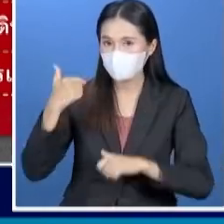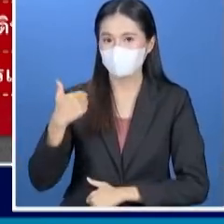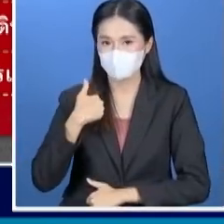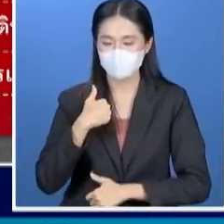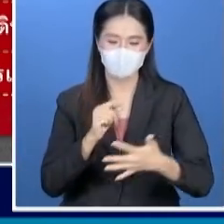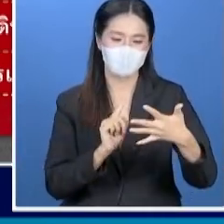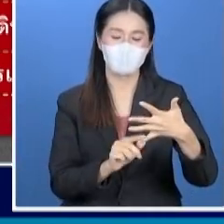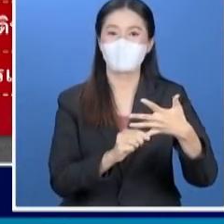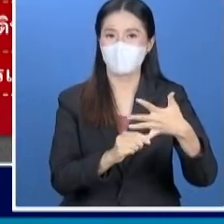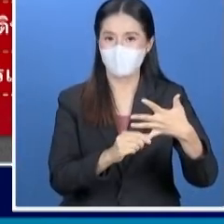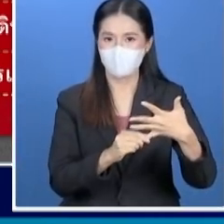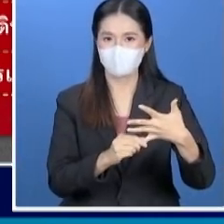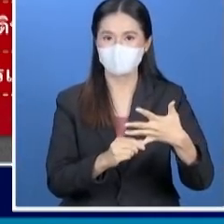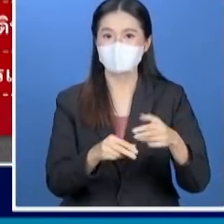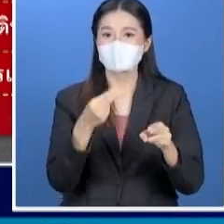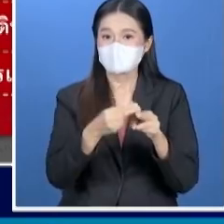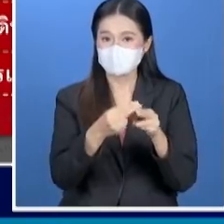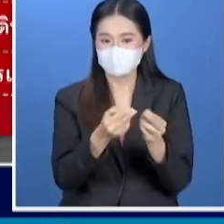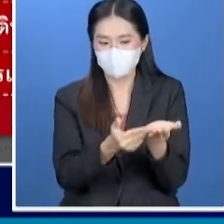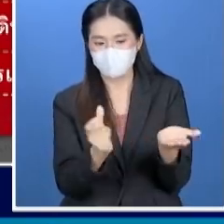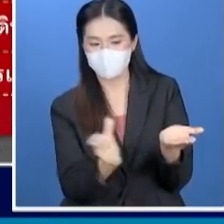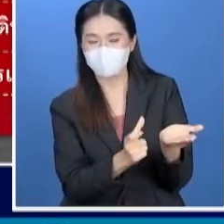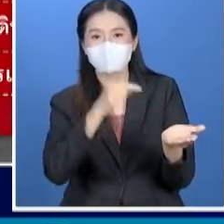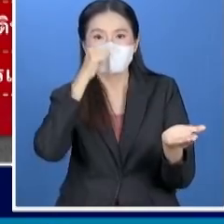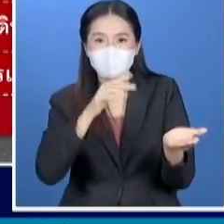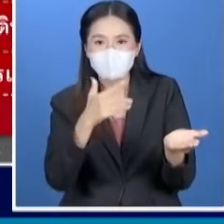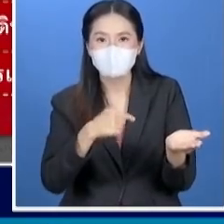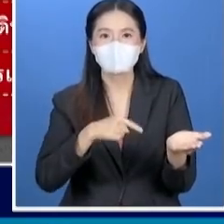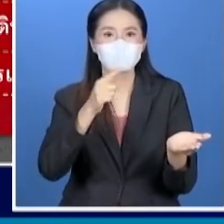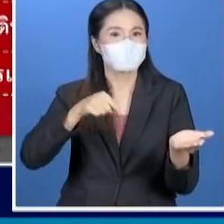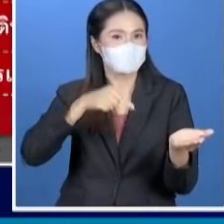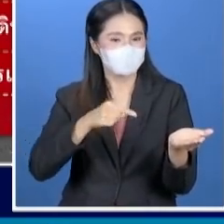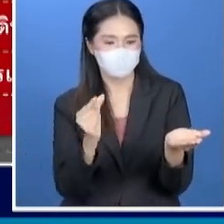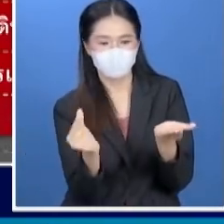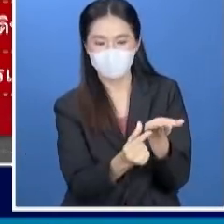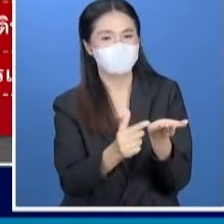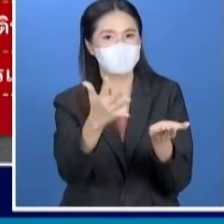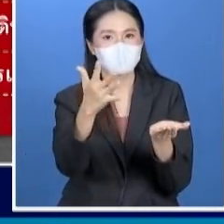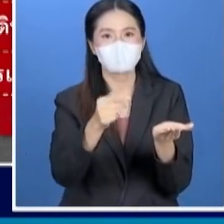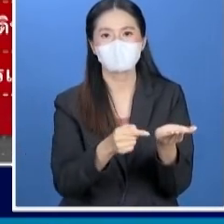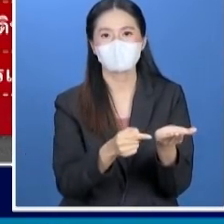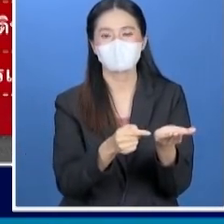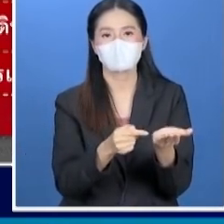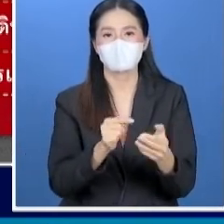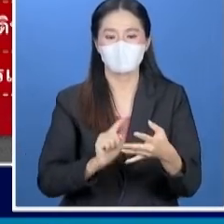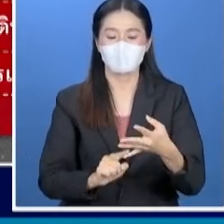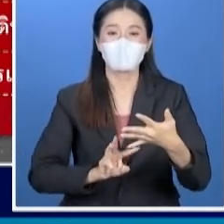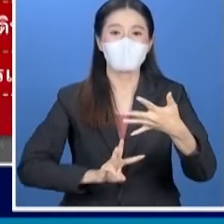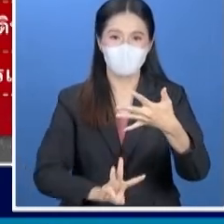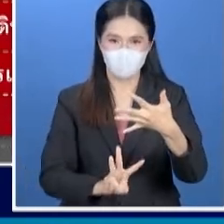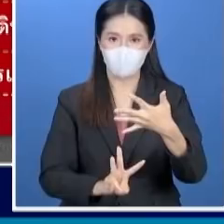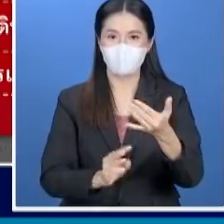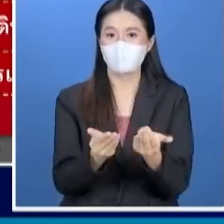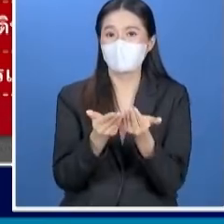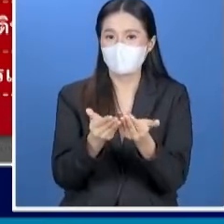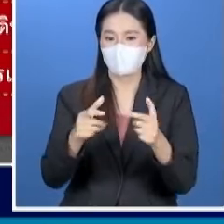5. ไม่ติดชื่อเรือเป็นอักษรไทยและอักษรฝรั่งที่หัวเรือ 6.ใช้เ